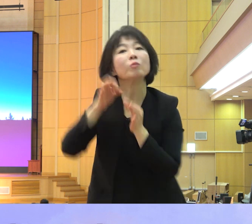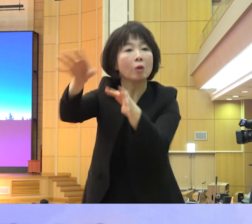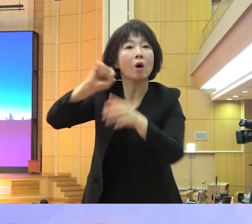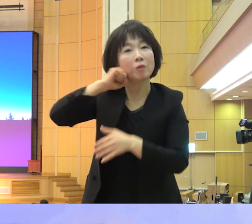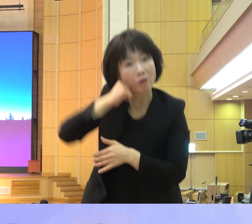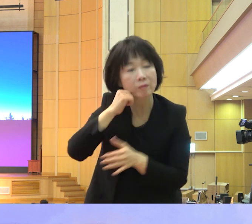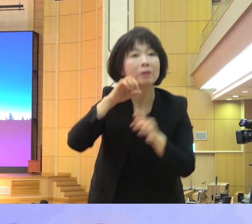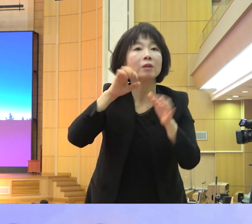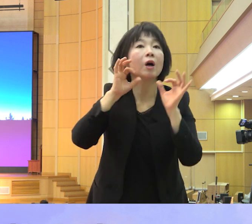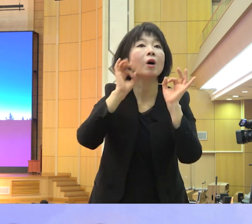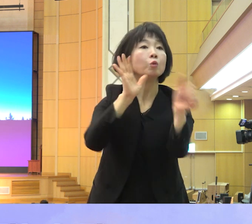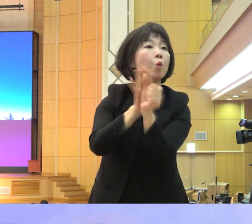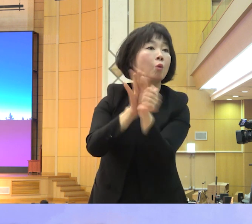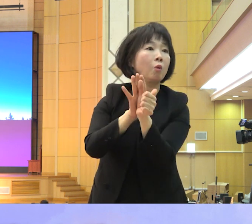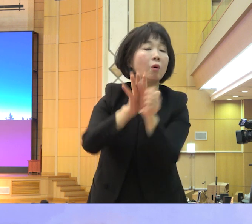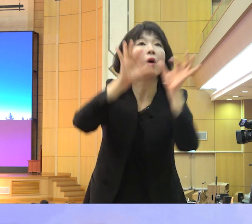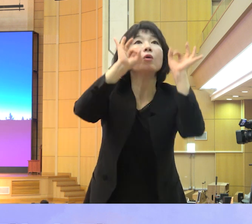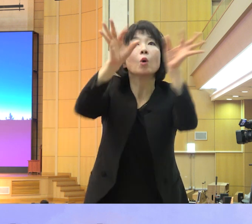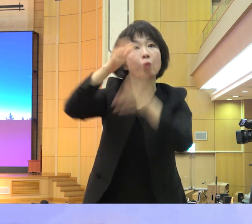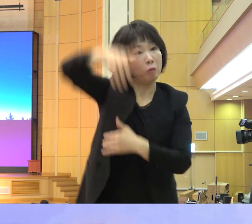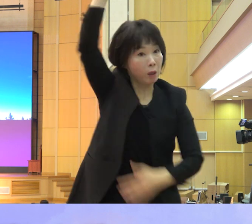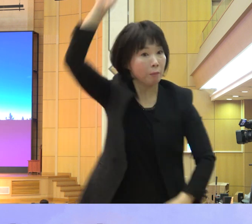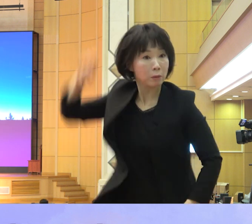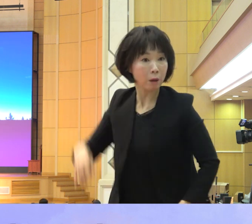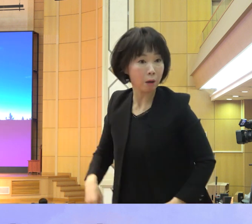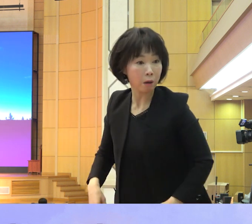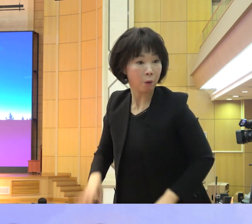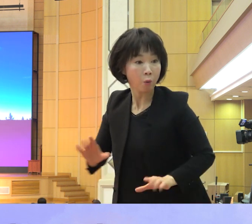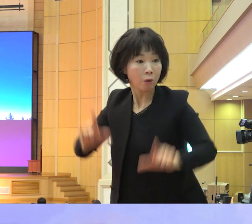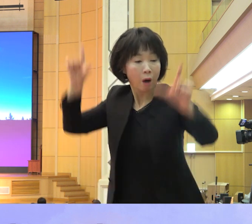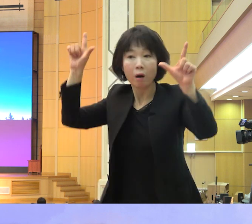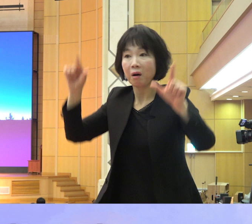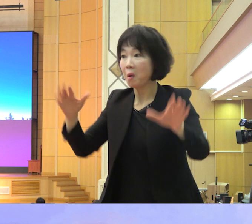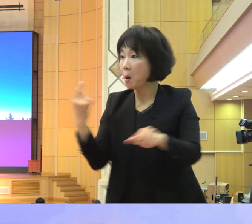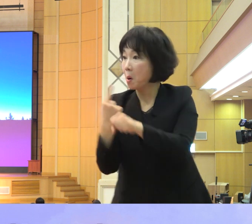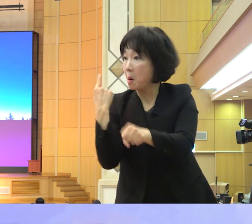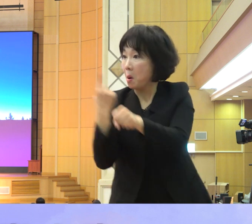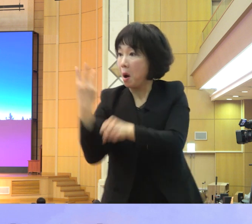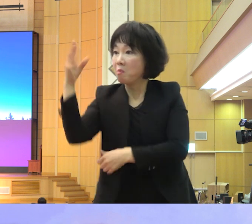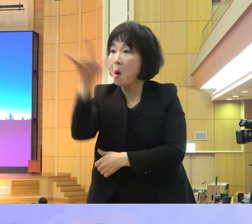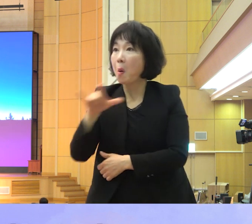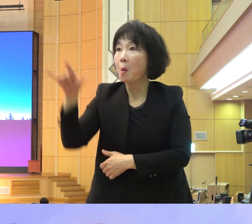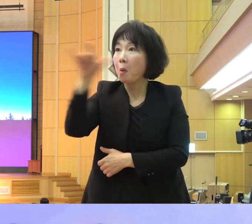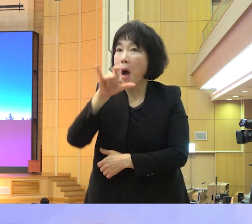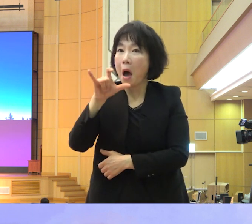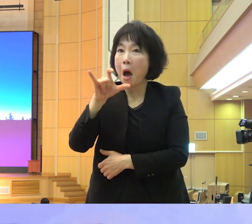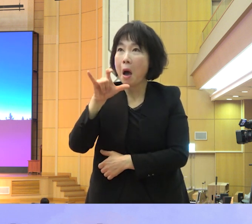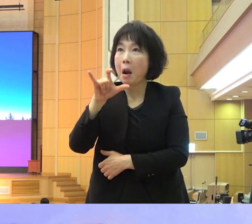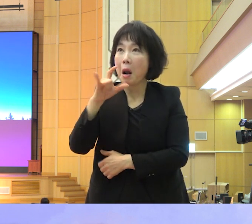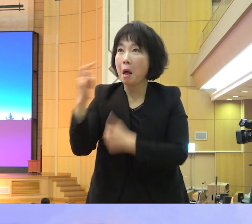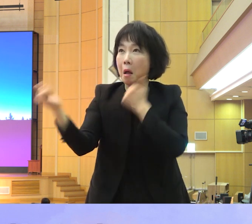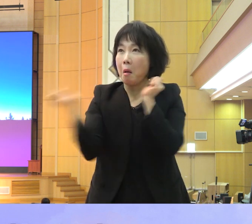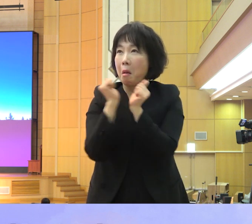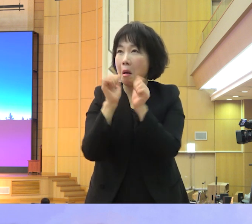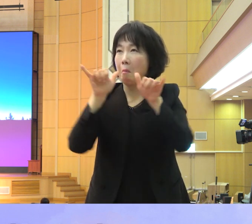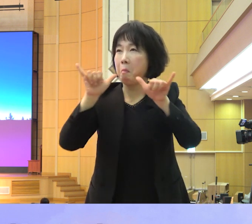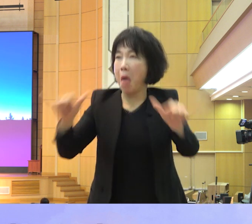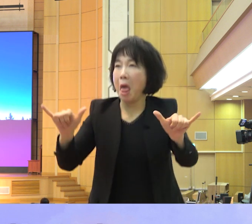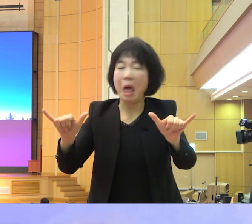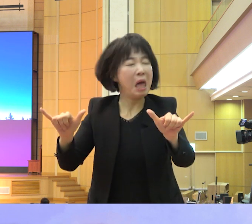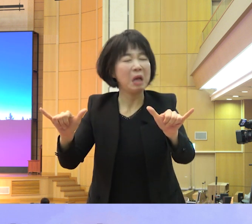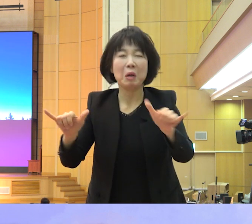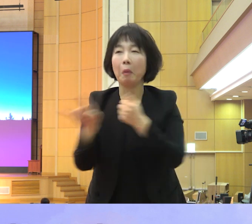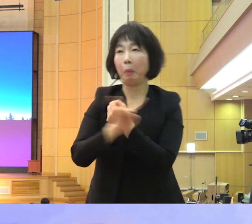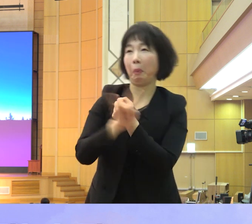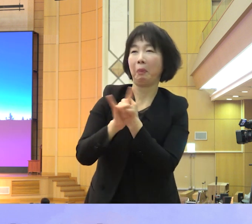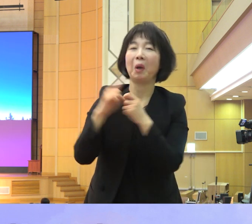전도하고. 근데 요즘의 사람들은요, 어떻게 코로나 때문이라고 믿음 있으면 때문에